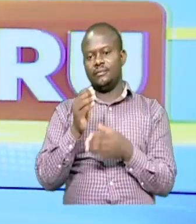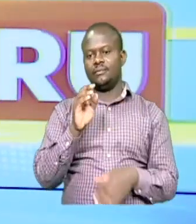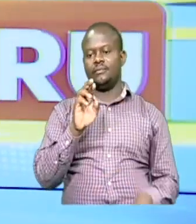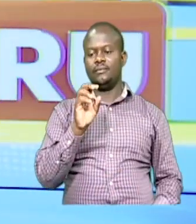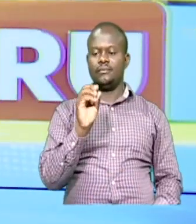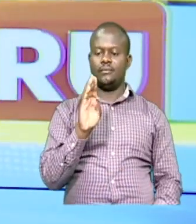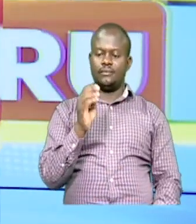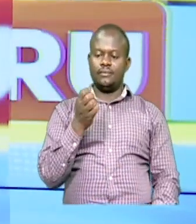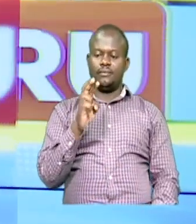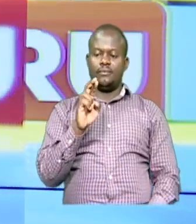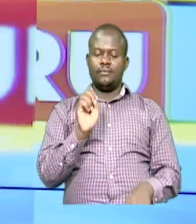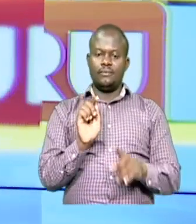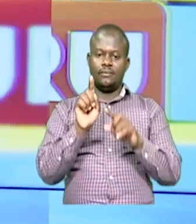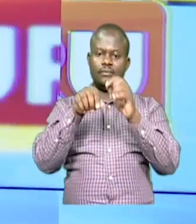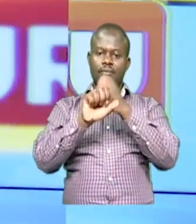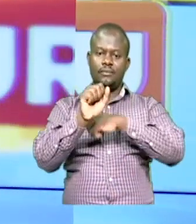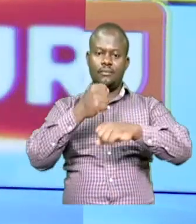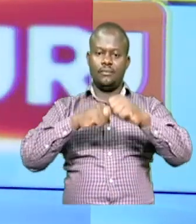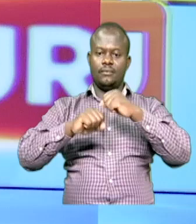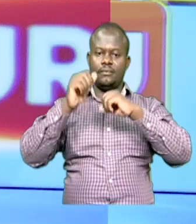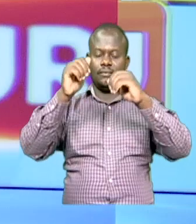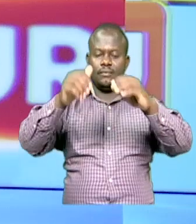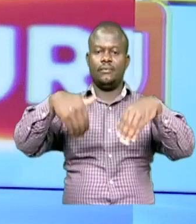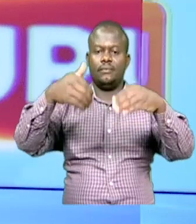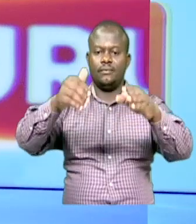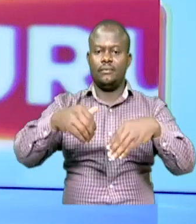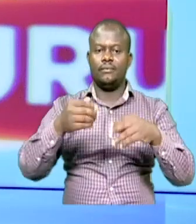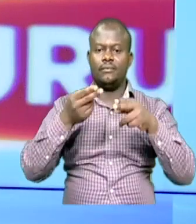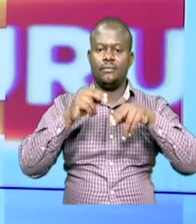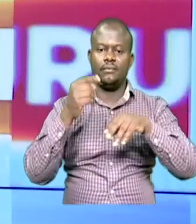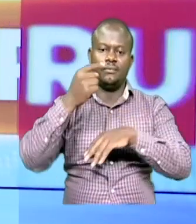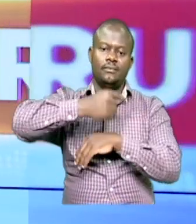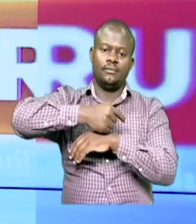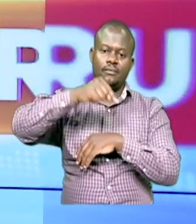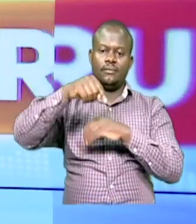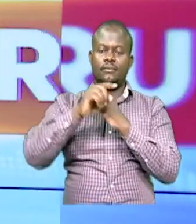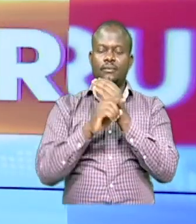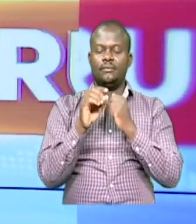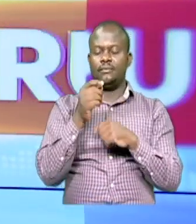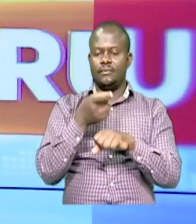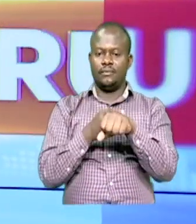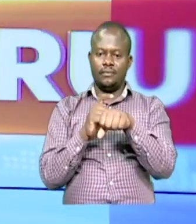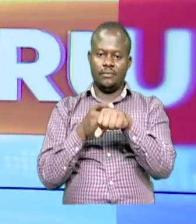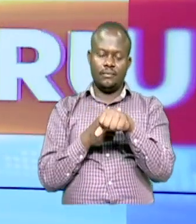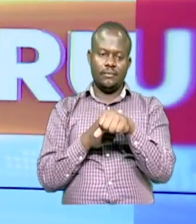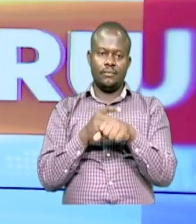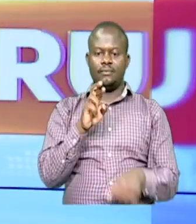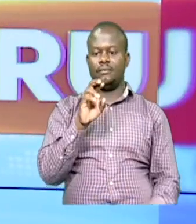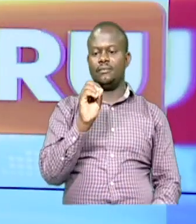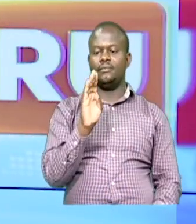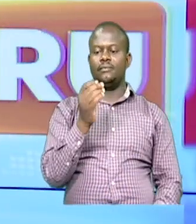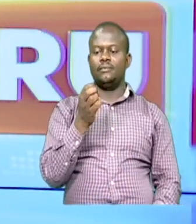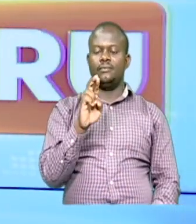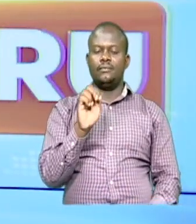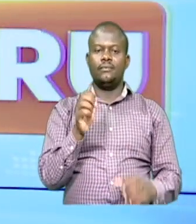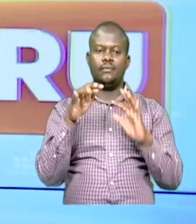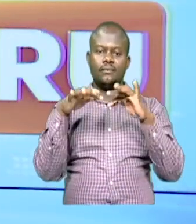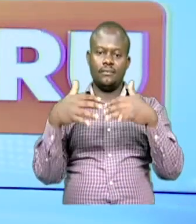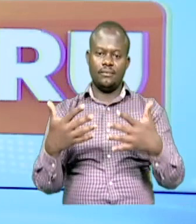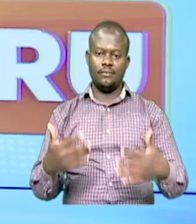Byiringiro witabiriye nawe ibikorwa by'umuganda byabaye uyu munsi mu karere ka Musanze. Robert, werekeje hehe, byari bimeze